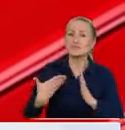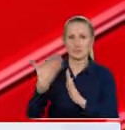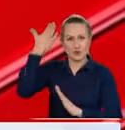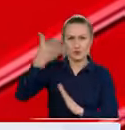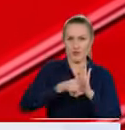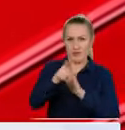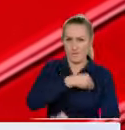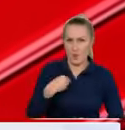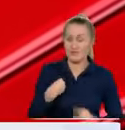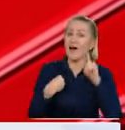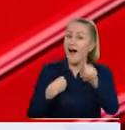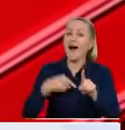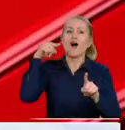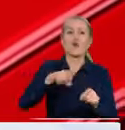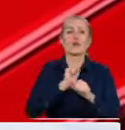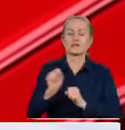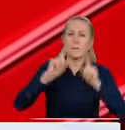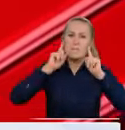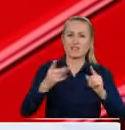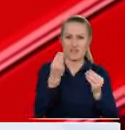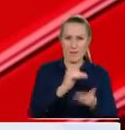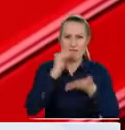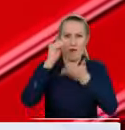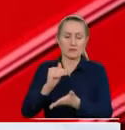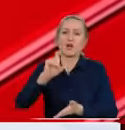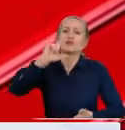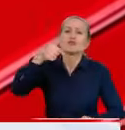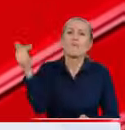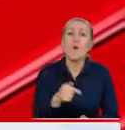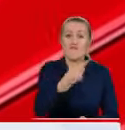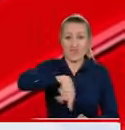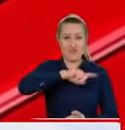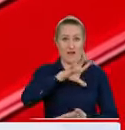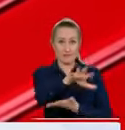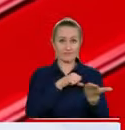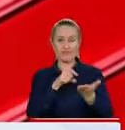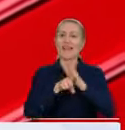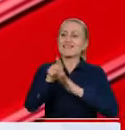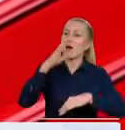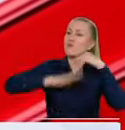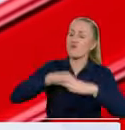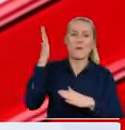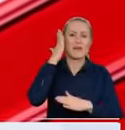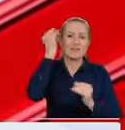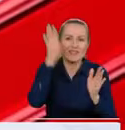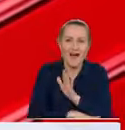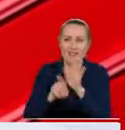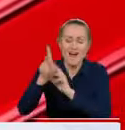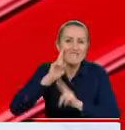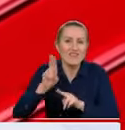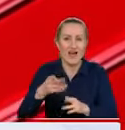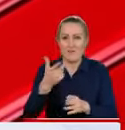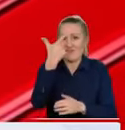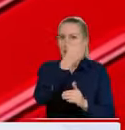Polski. I to są realne środki, które powinny do nas trafić na budowę tanich mieszkań, na wynajem.